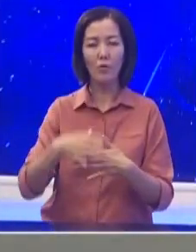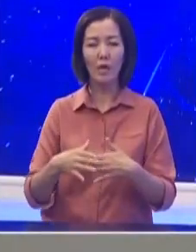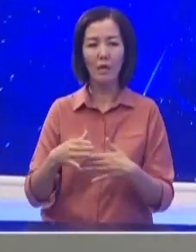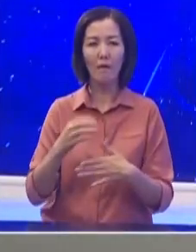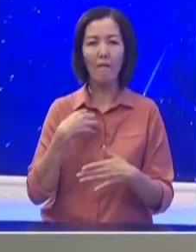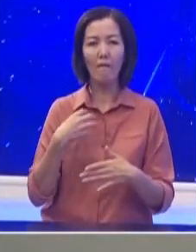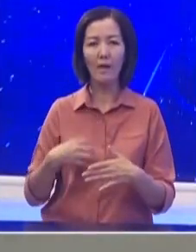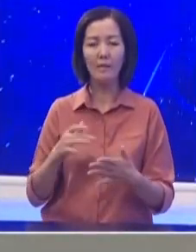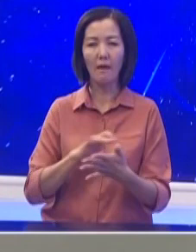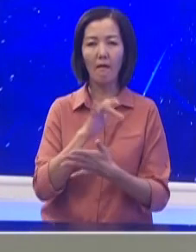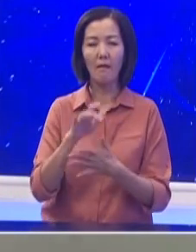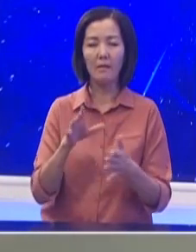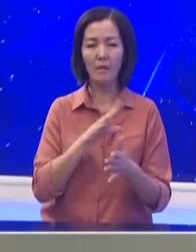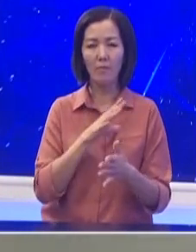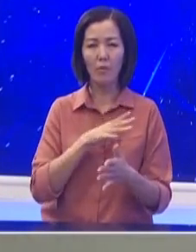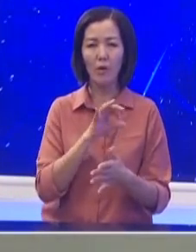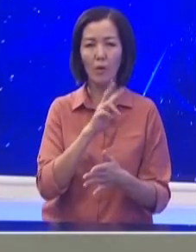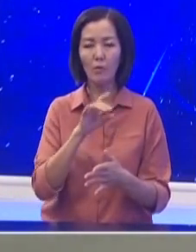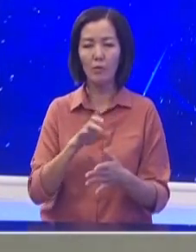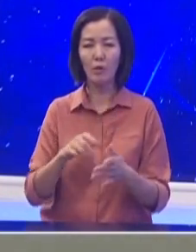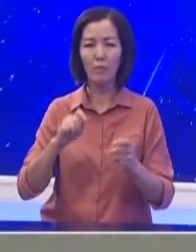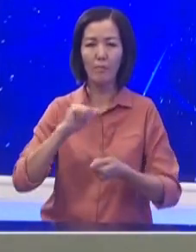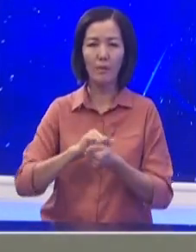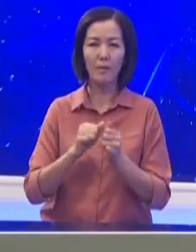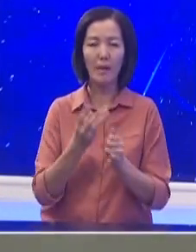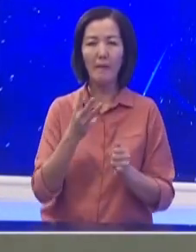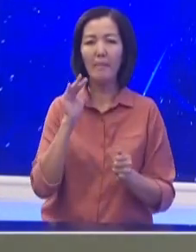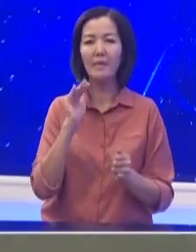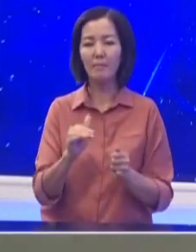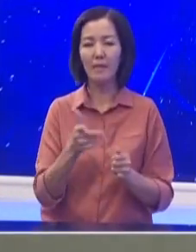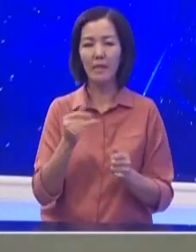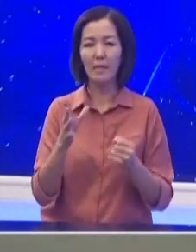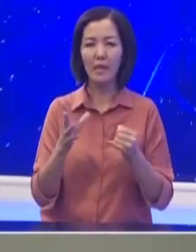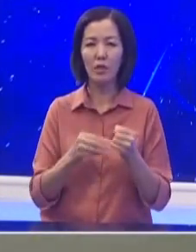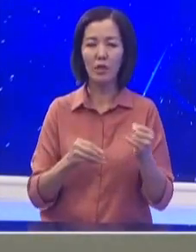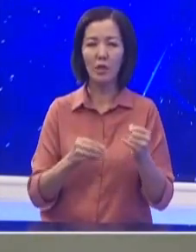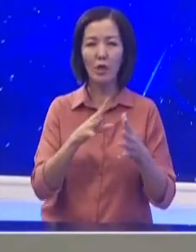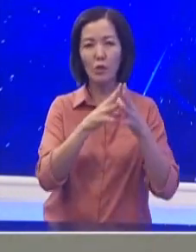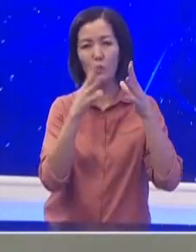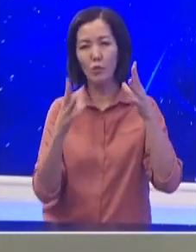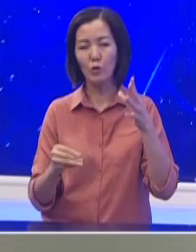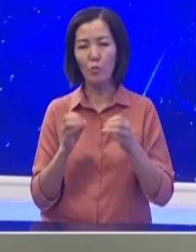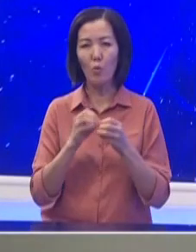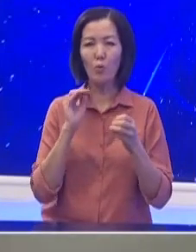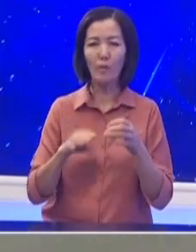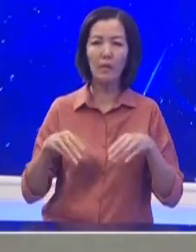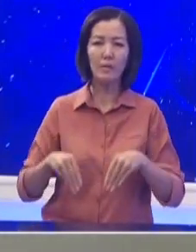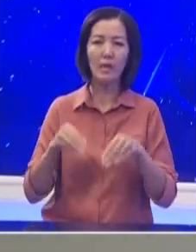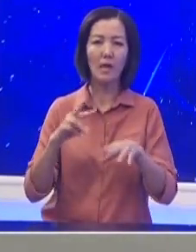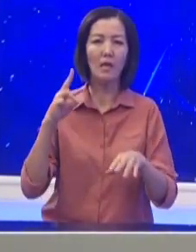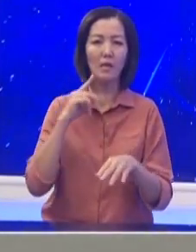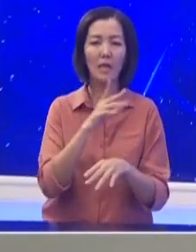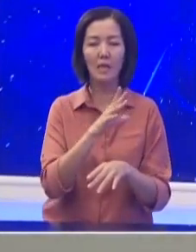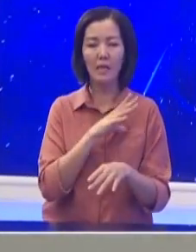ала мәліметтер бойынша Францияның оңтүстік батысында бұршақ 5,000 гектардан астам жүзім алқаптары мен оңдаған 1,000 гектар егістікке зиян